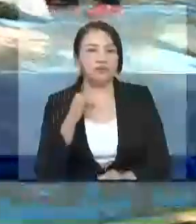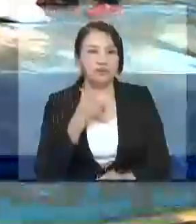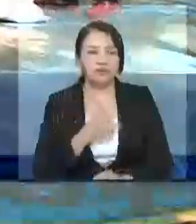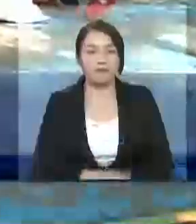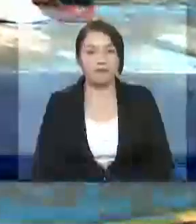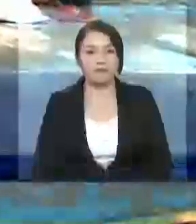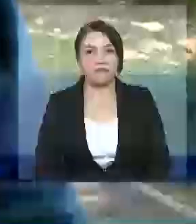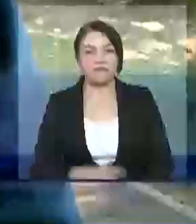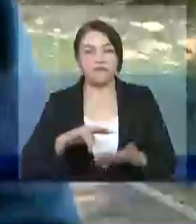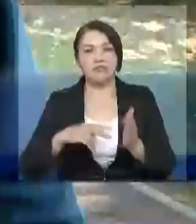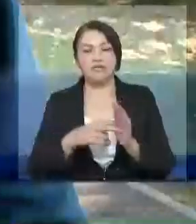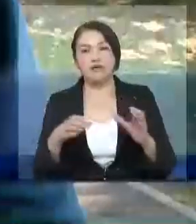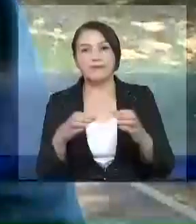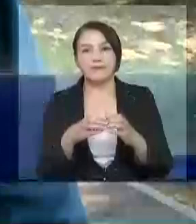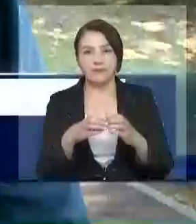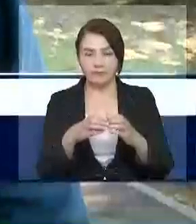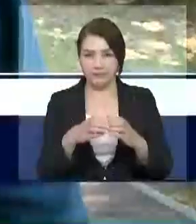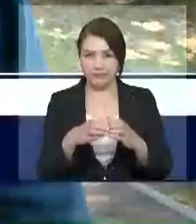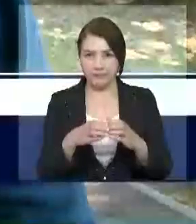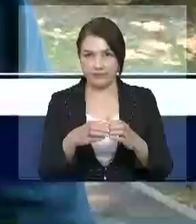В планах партии